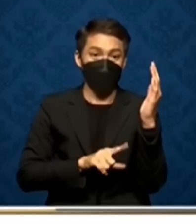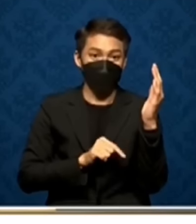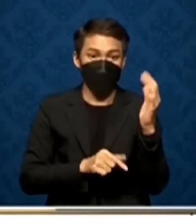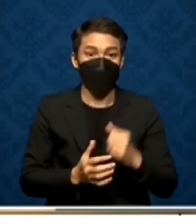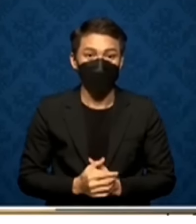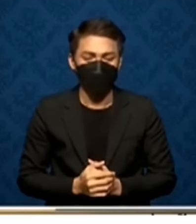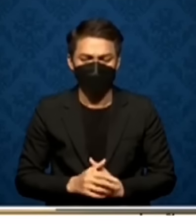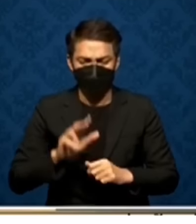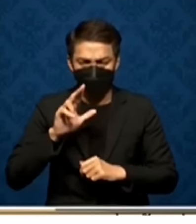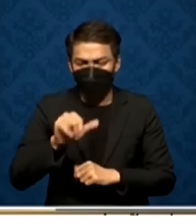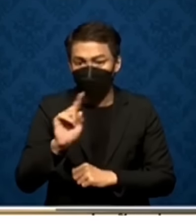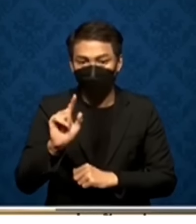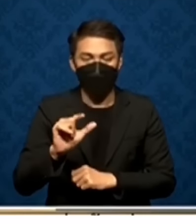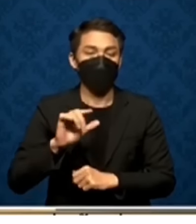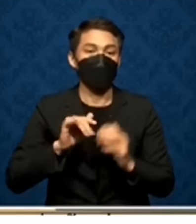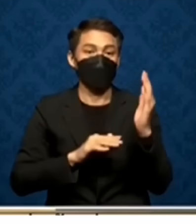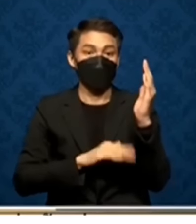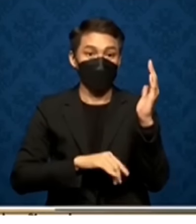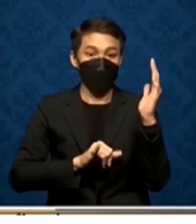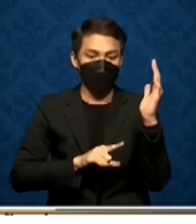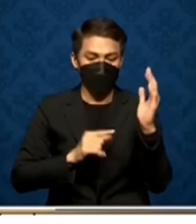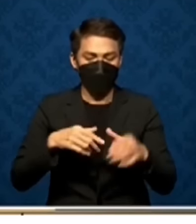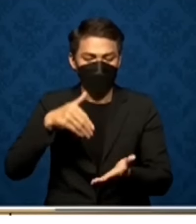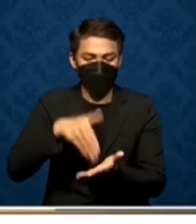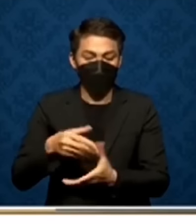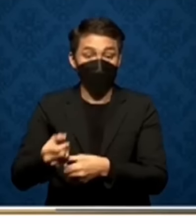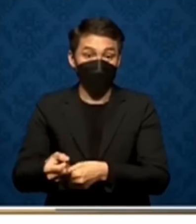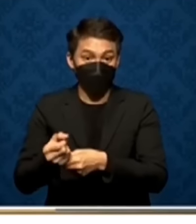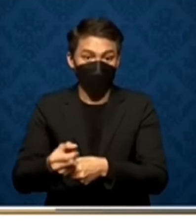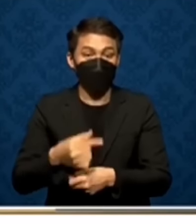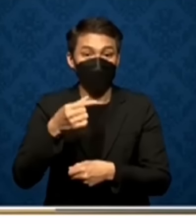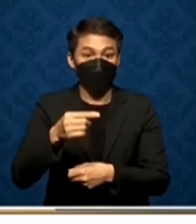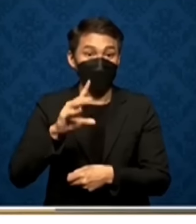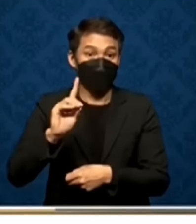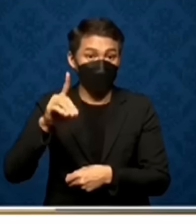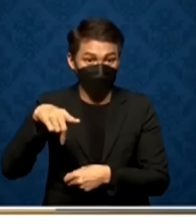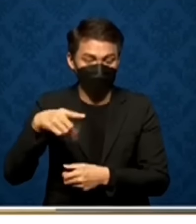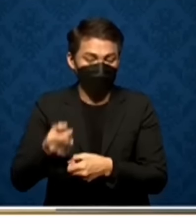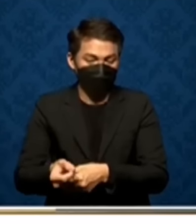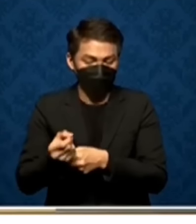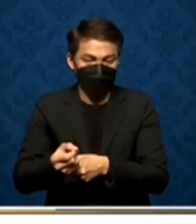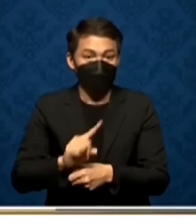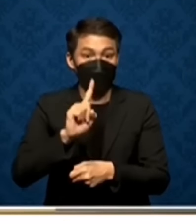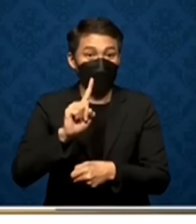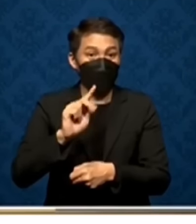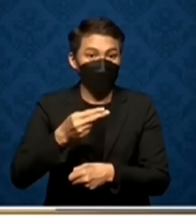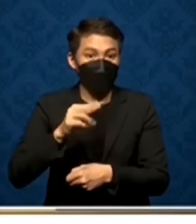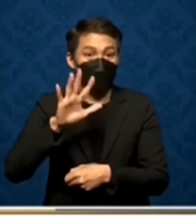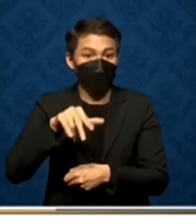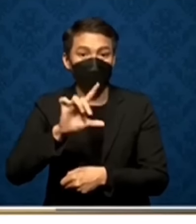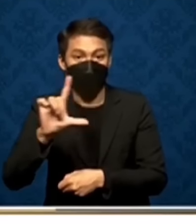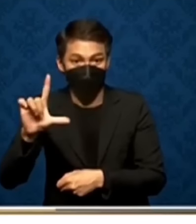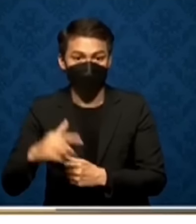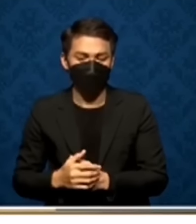นก็ของยะลาก็คือเป็นศูนย์กลางการเกษตรเรามี GDP ภาคเกษตรอยู่ที่ประมาณสัก 15,000 ล้านแล้วสิ่